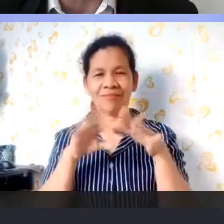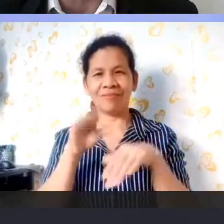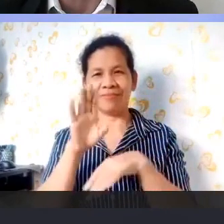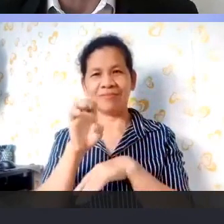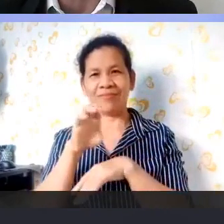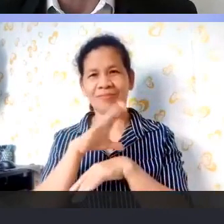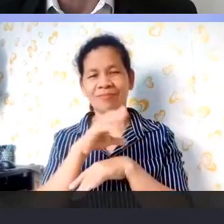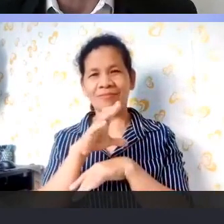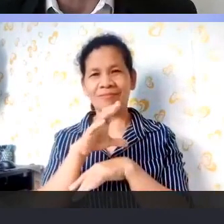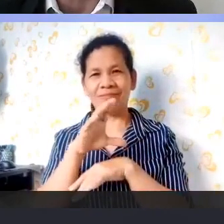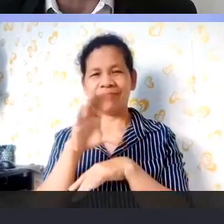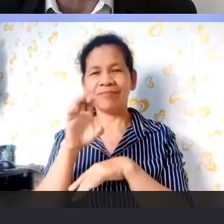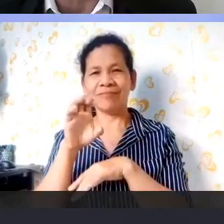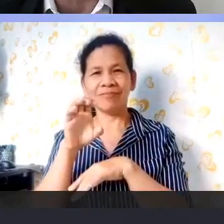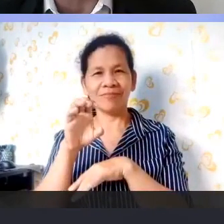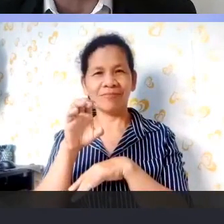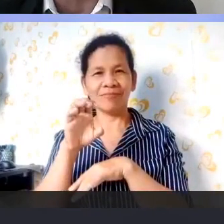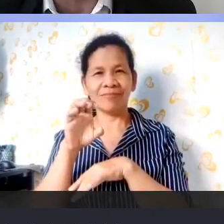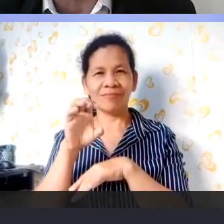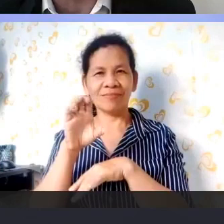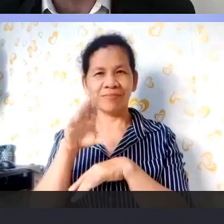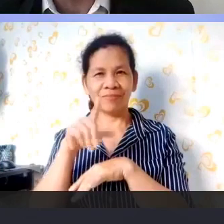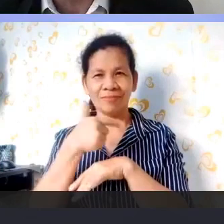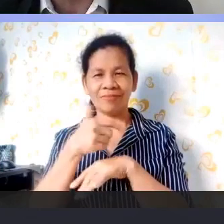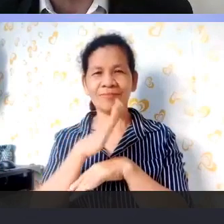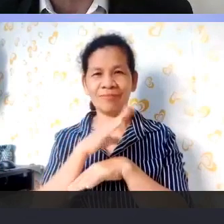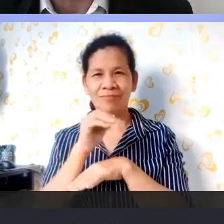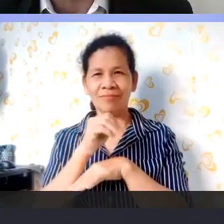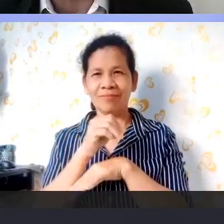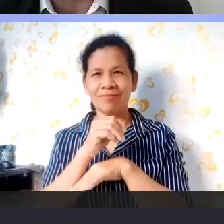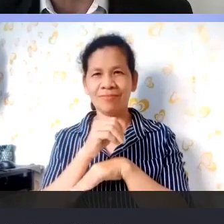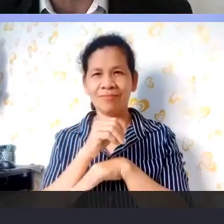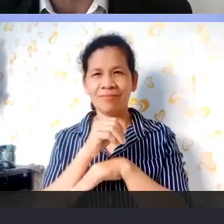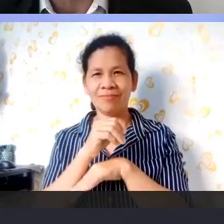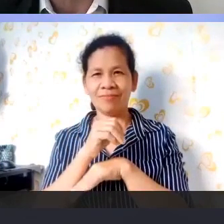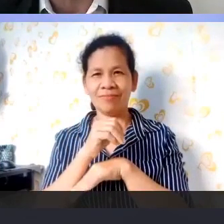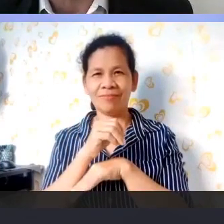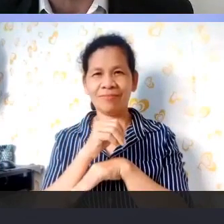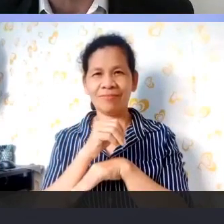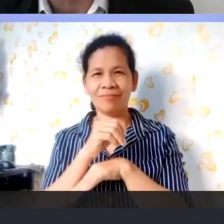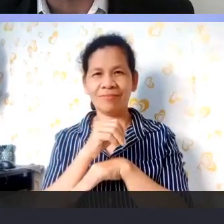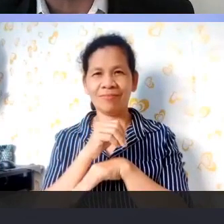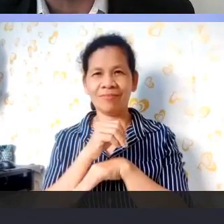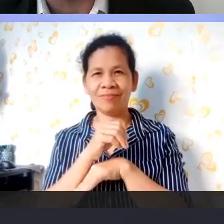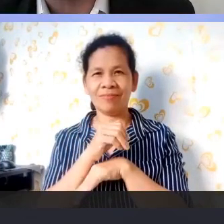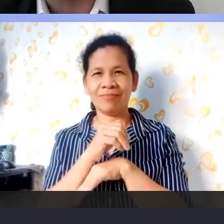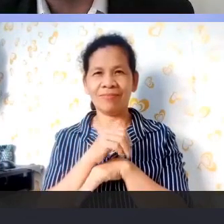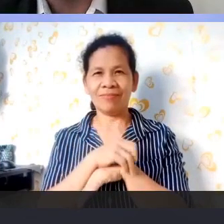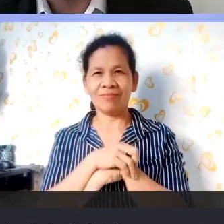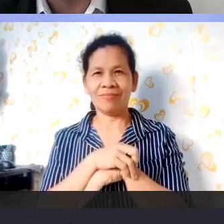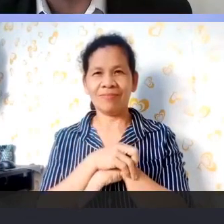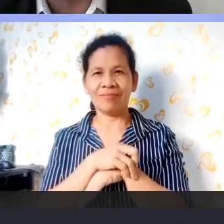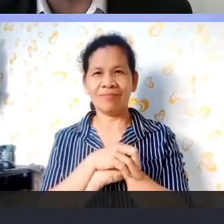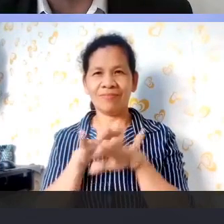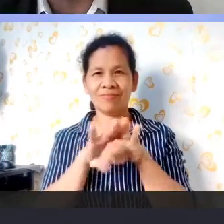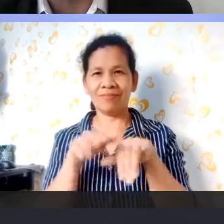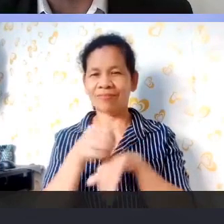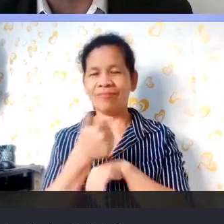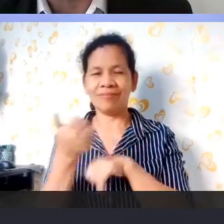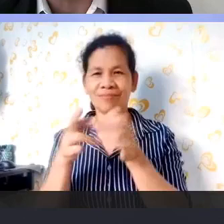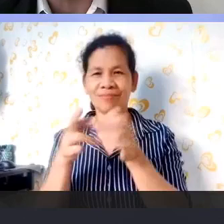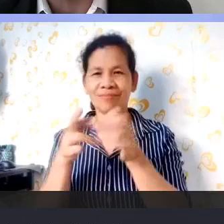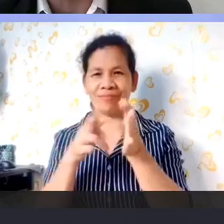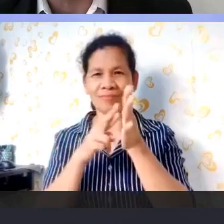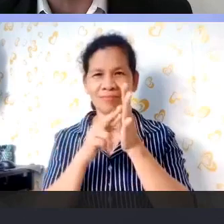ni Beato Macasero. Galing po kay Beth Opel Macasero. Okay, yung ibang prayer request, nariyan po